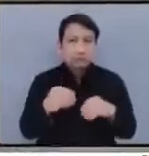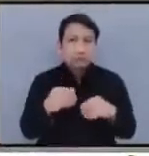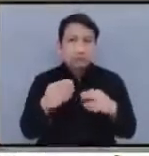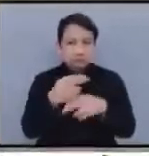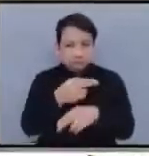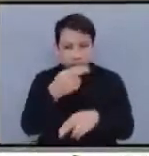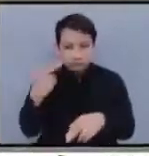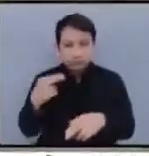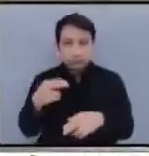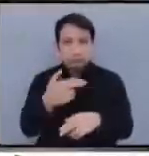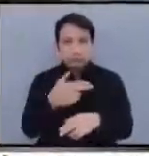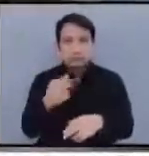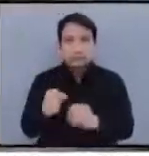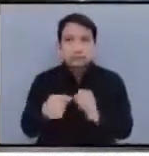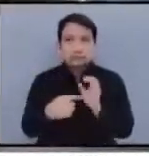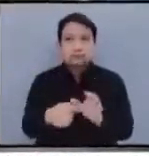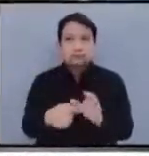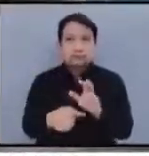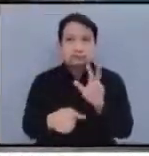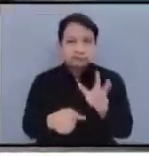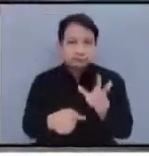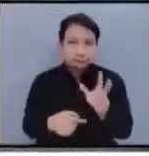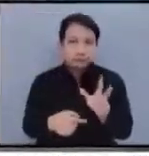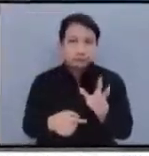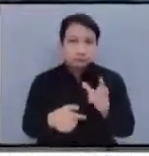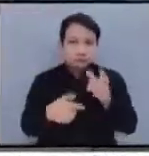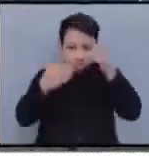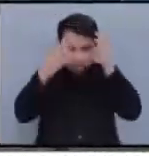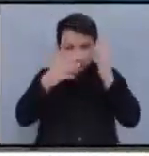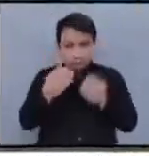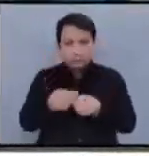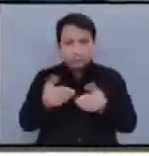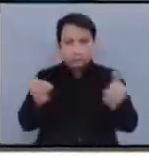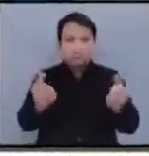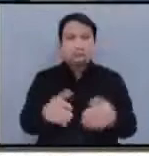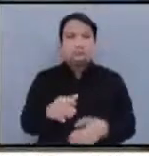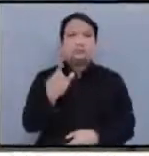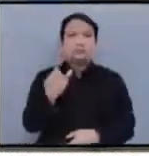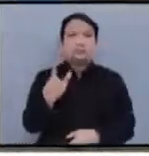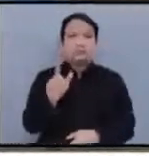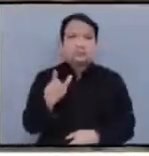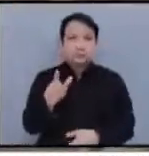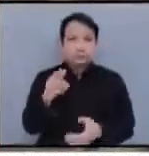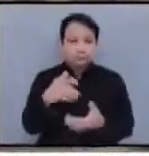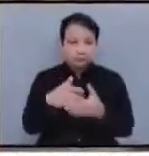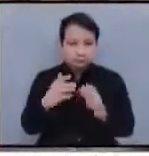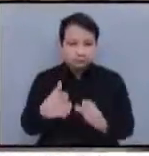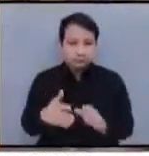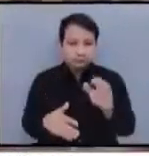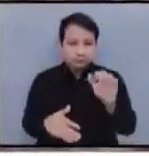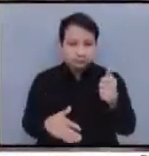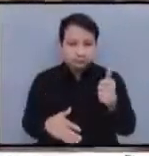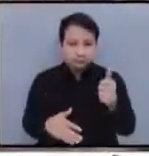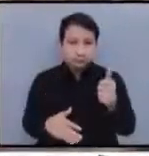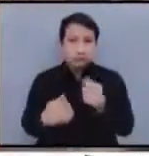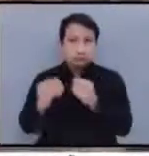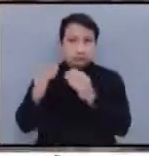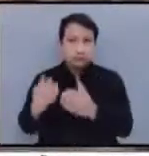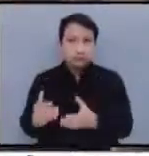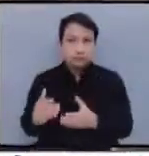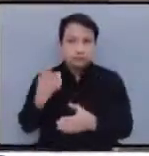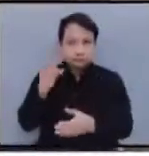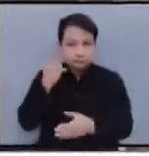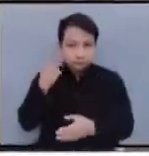City ang 30 bisikleta at helmets para sa 20 estudyante at 10 guro. Kenneth